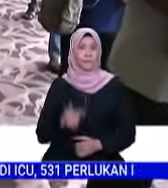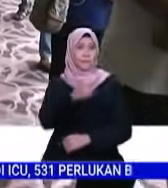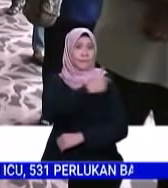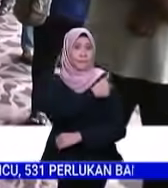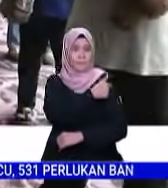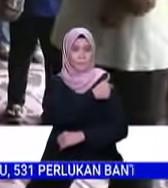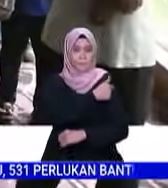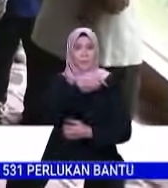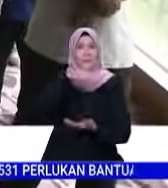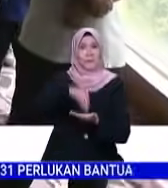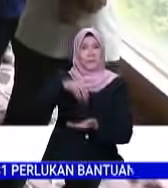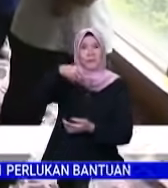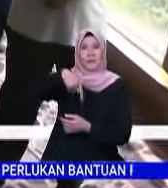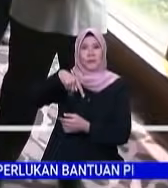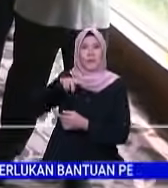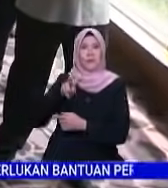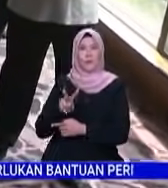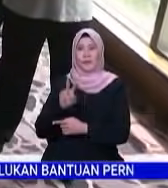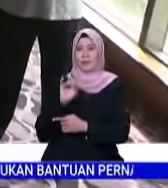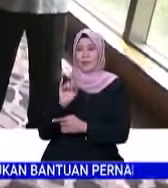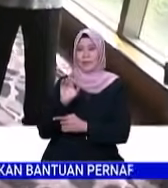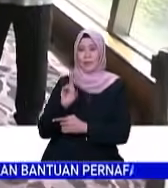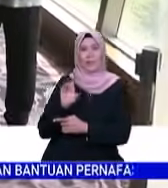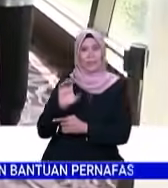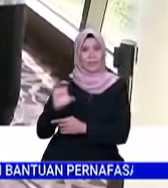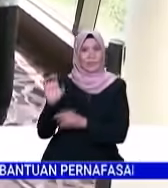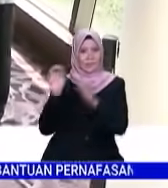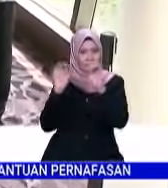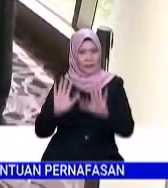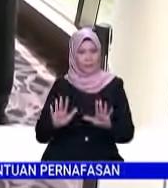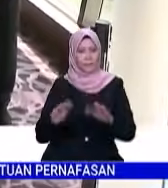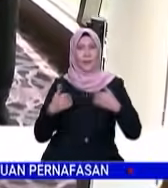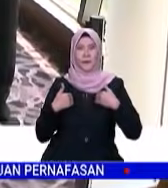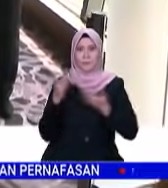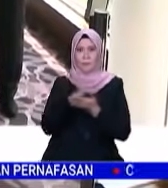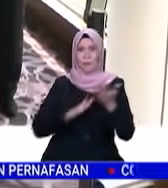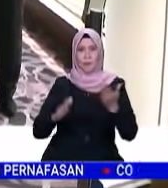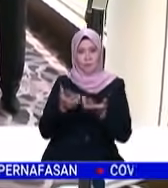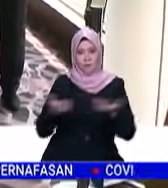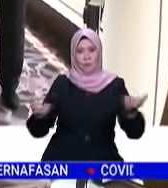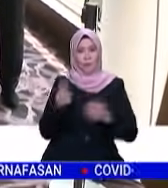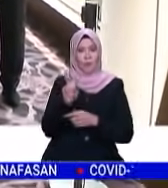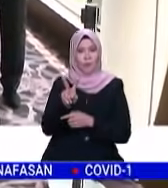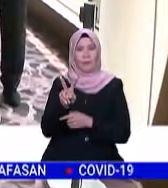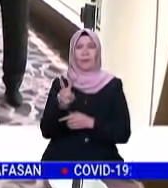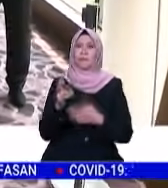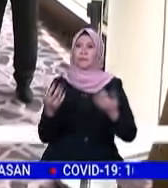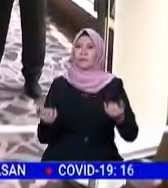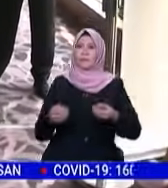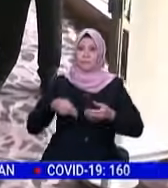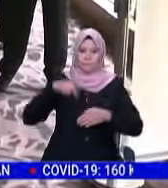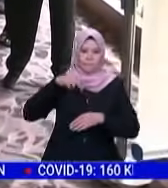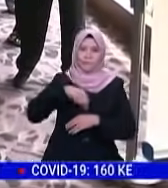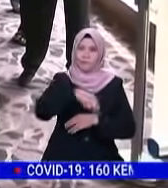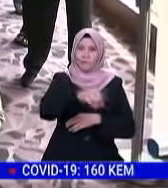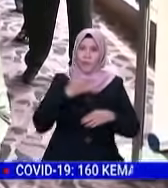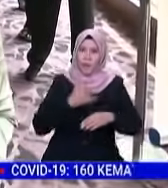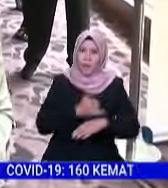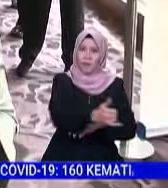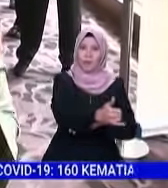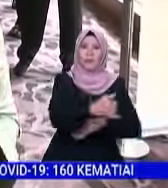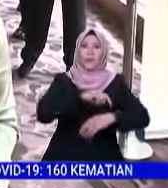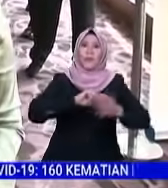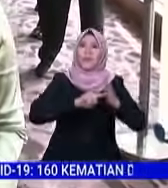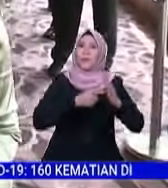Suntikan vaksinasi di PPV IDCC Shah Alam ini terbahagi kepada dua sesi, namun untuk pemberian vaksinasi secara walk-in hanya bermula